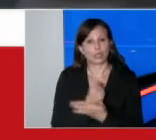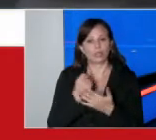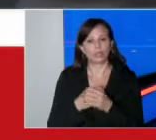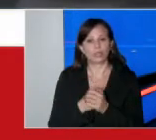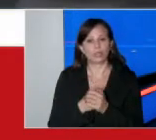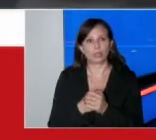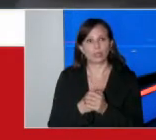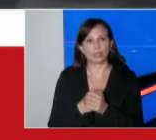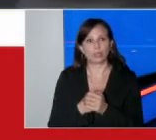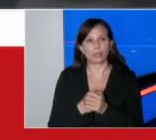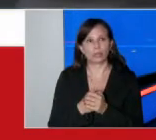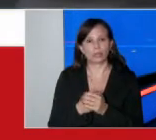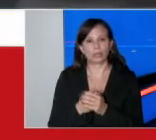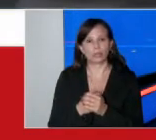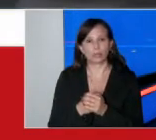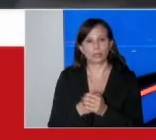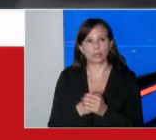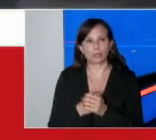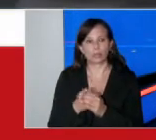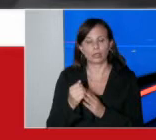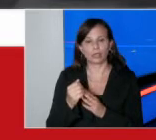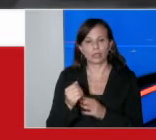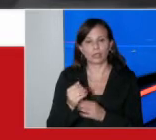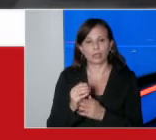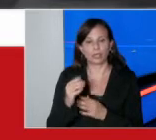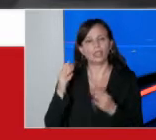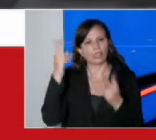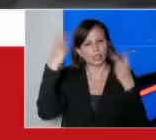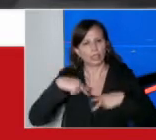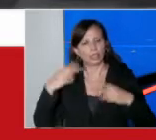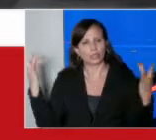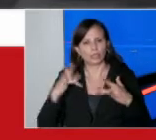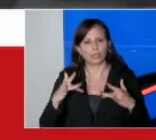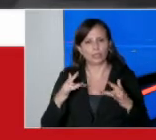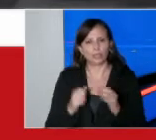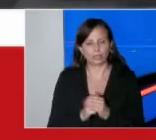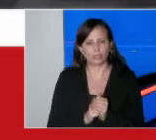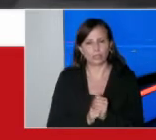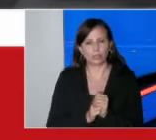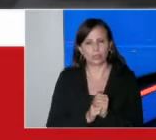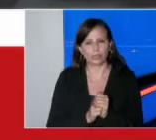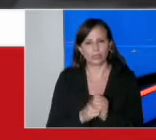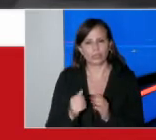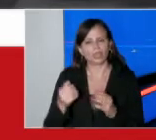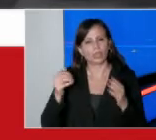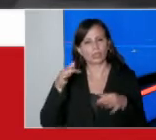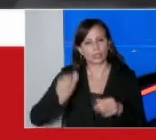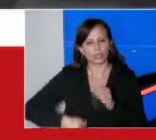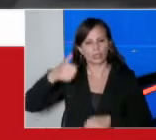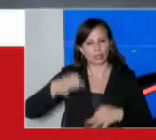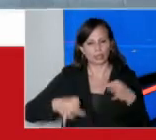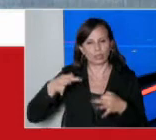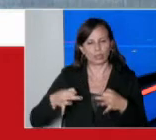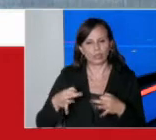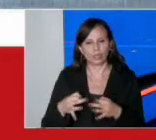דבר אנחנו משיגים. אתה מצליח להבין את ההתנגדות של אנשים רציניים בתוך הממשלה, כן? שר המשפטים, שרת החינוך,